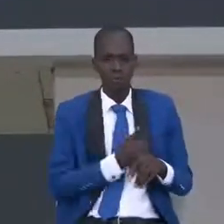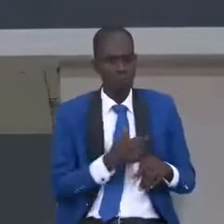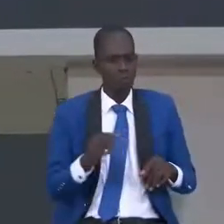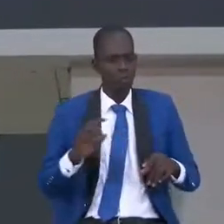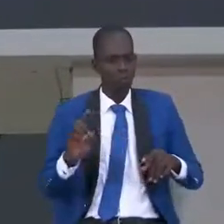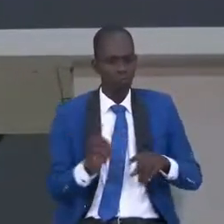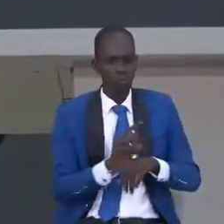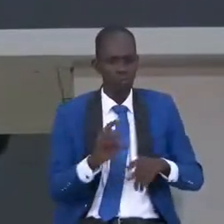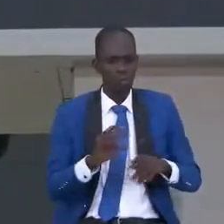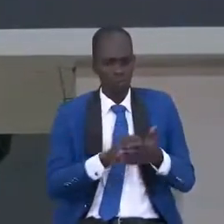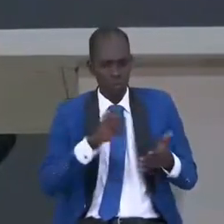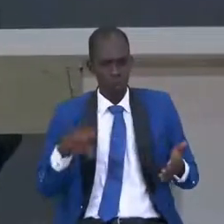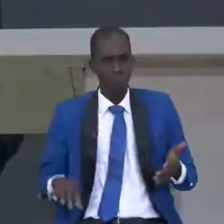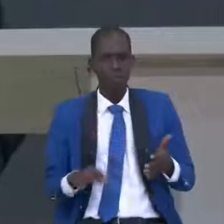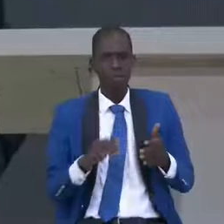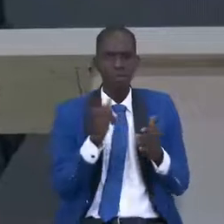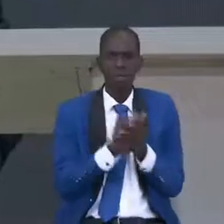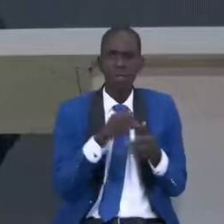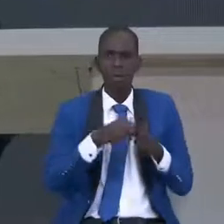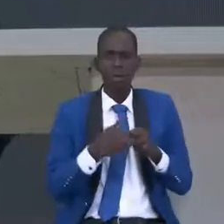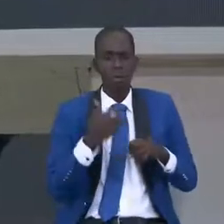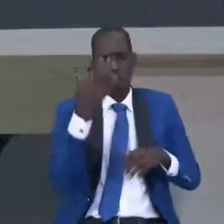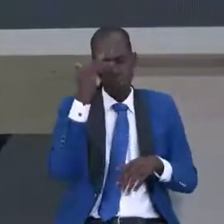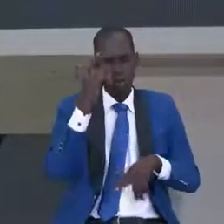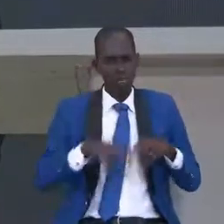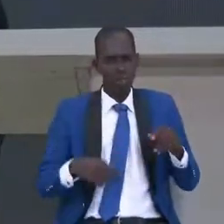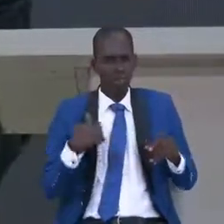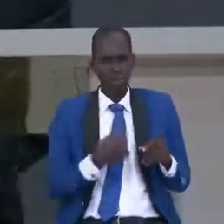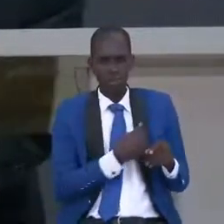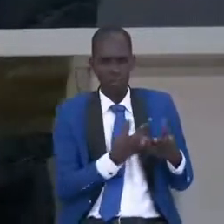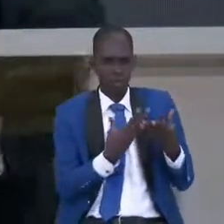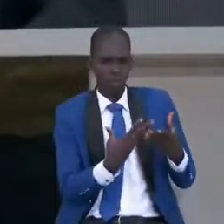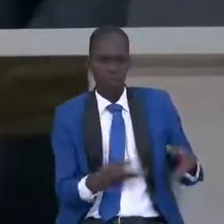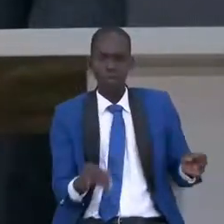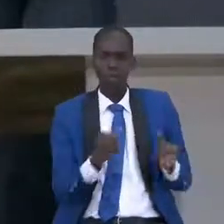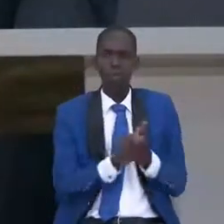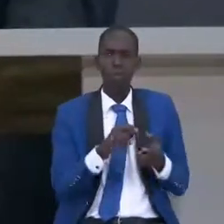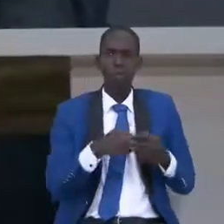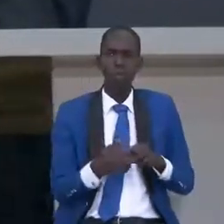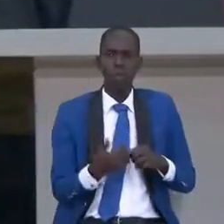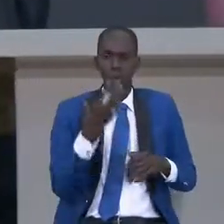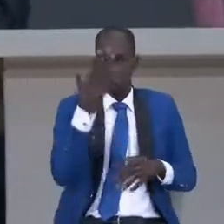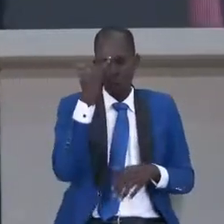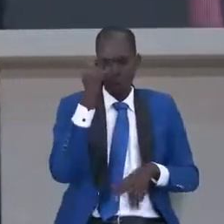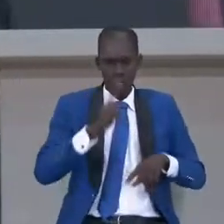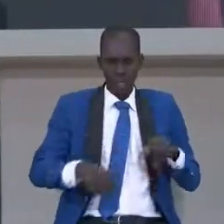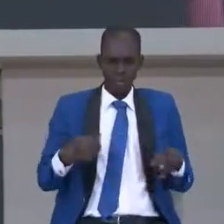problème? Pourquoi nous n'avons pas pu gérer cela? Comment est-ce que nous n'avons pas pu chasser